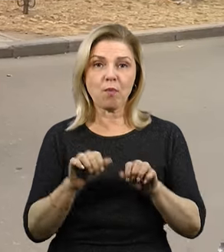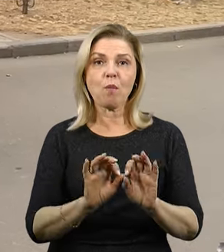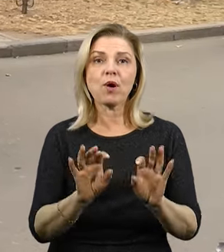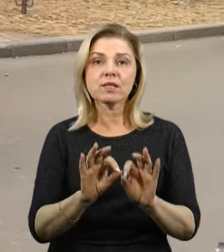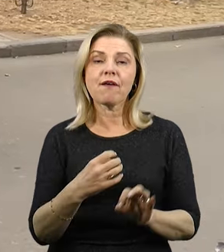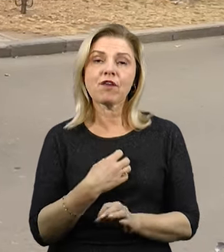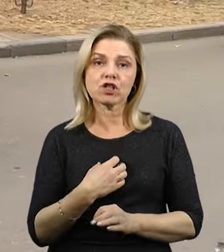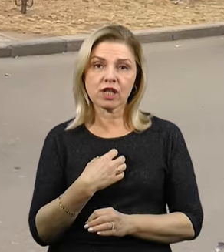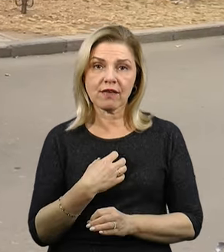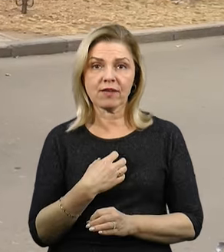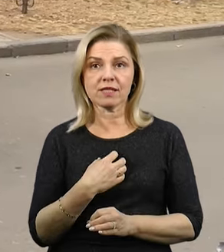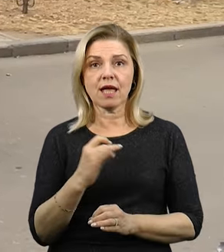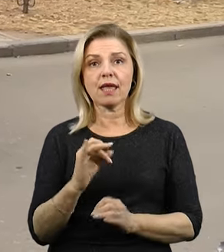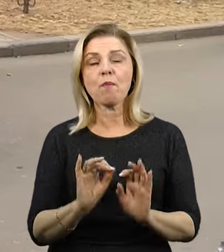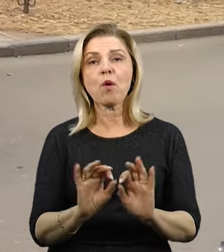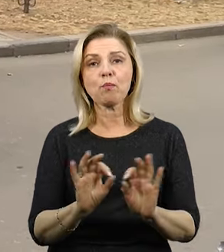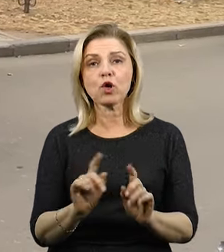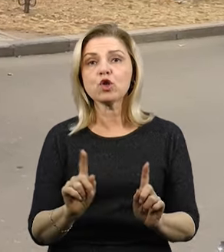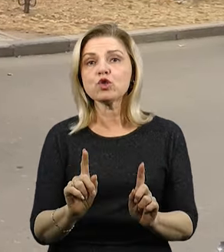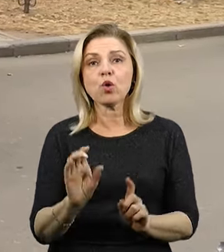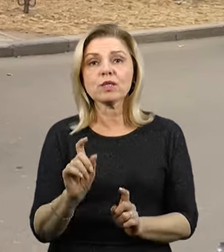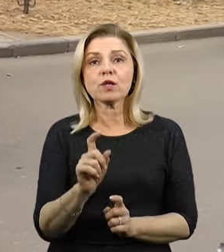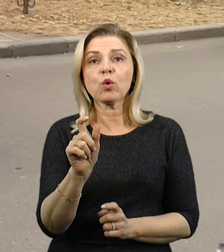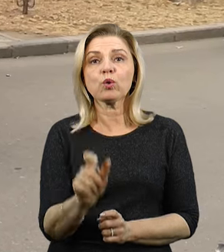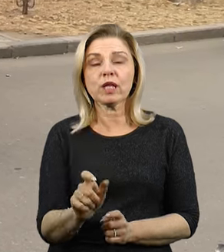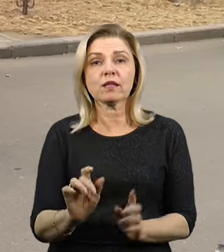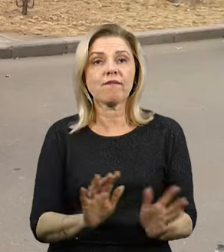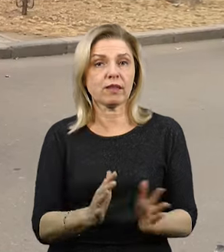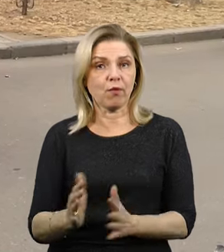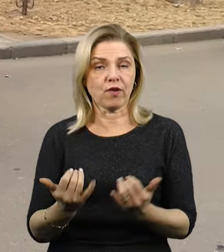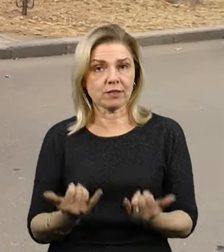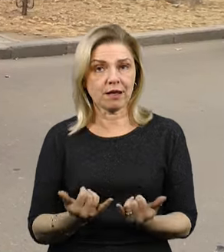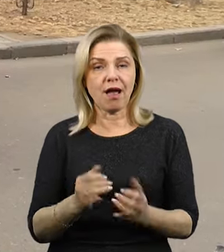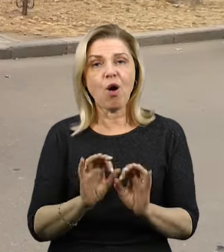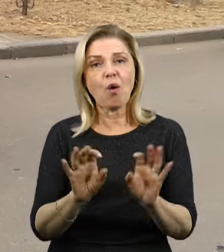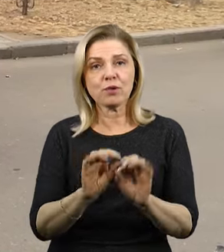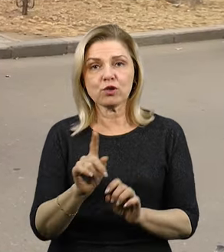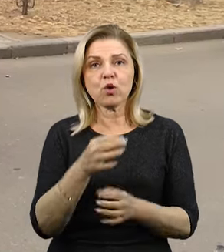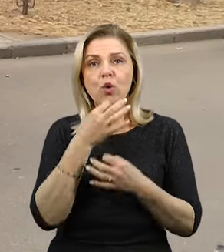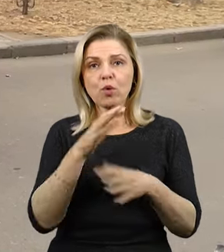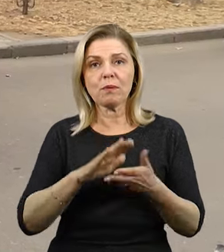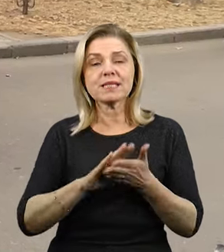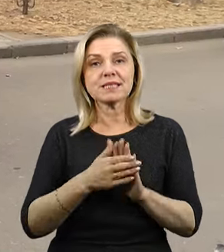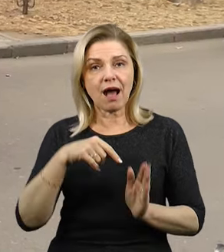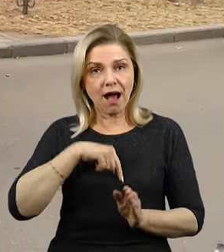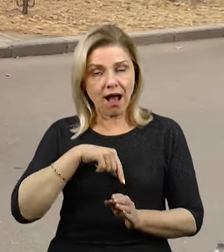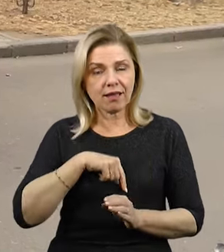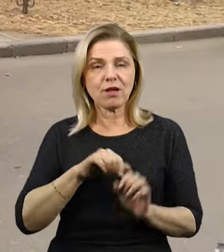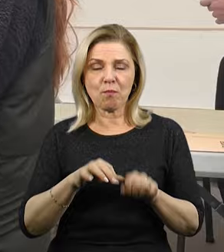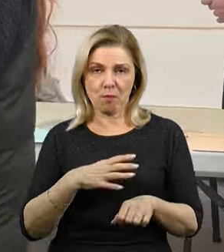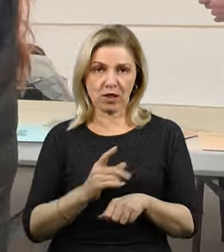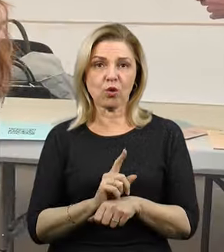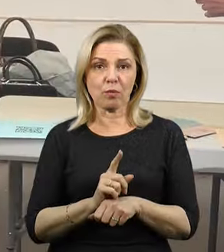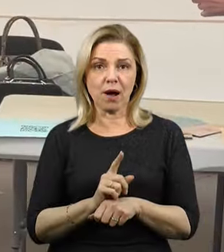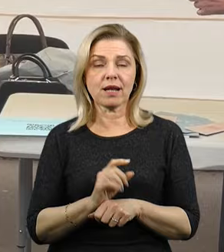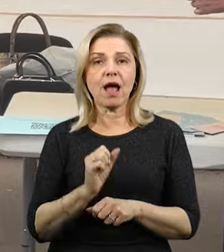важливість і прояснити те що з ними зараз відбувається пояснити що будь-який стан він є по-своєму нормальним і з ним можна